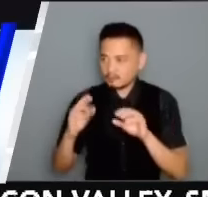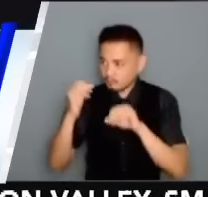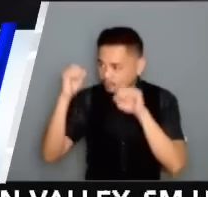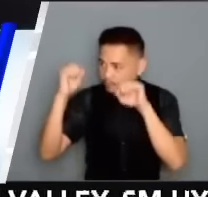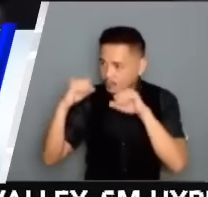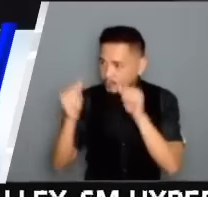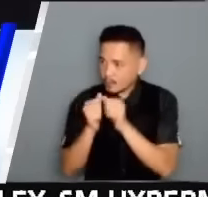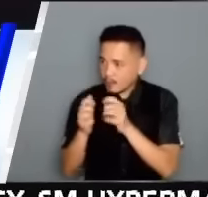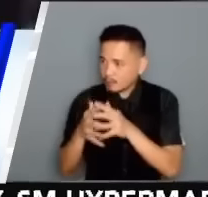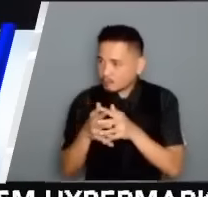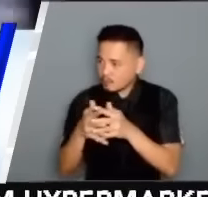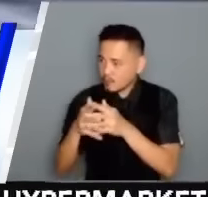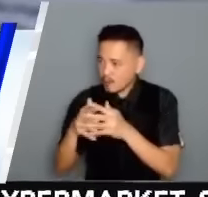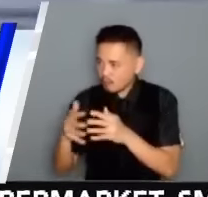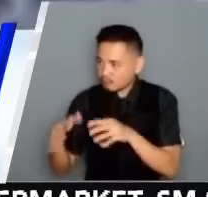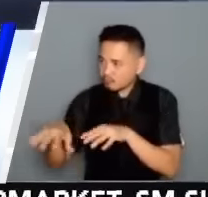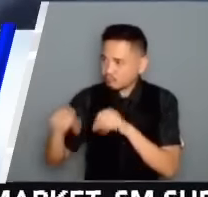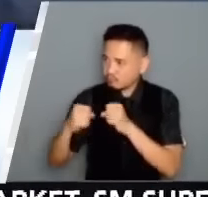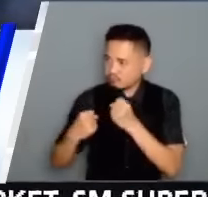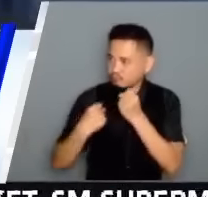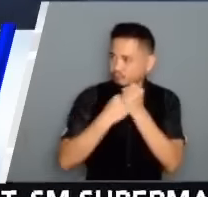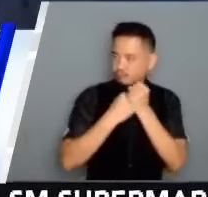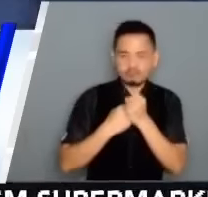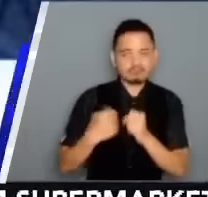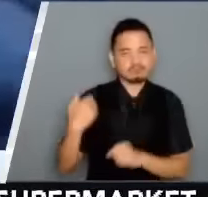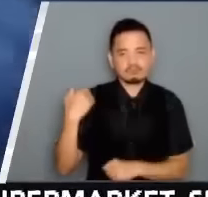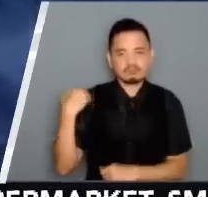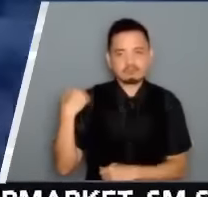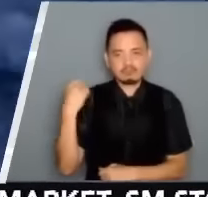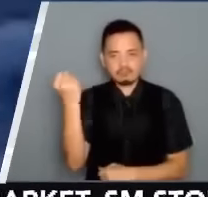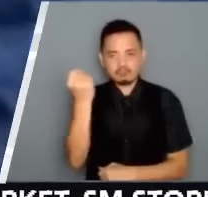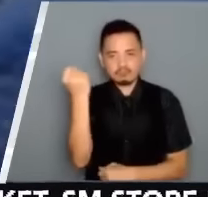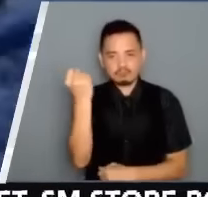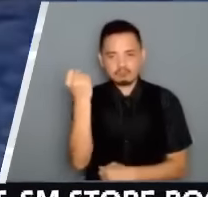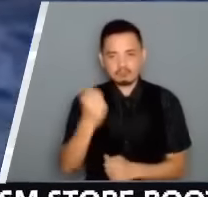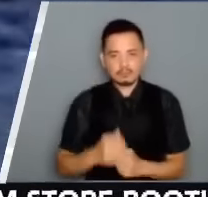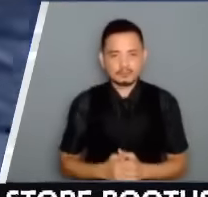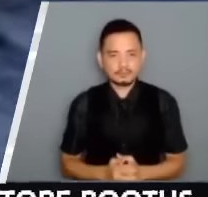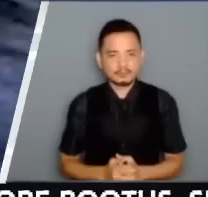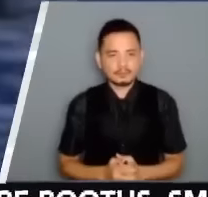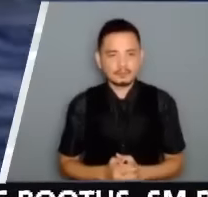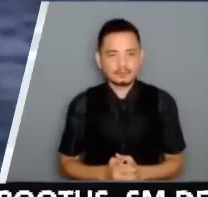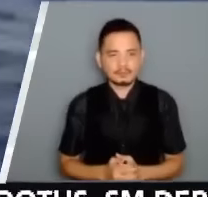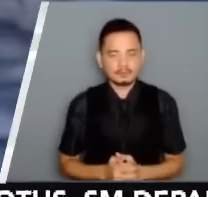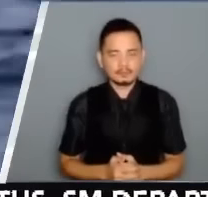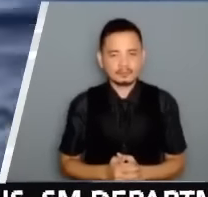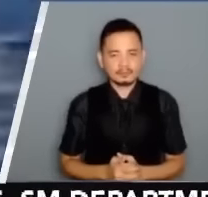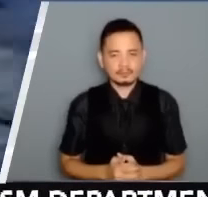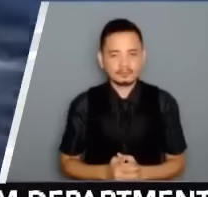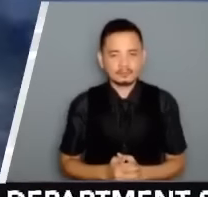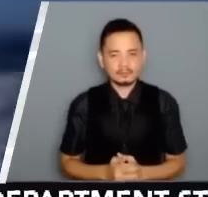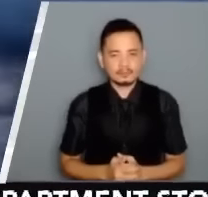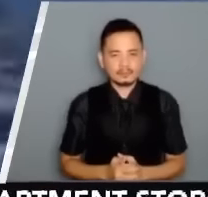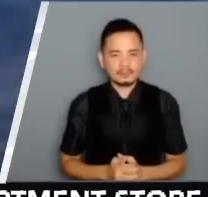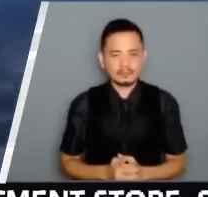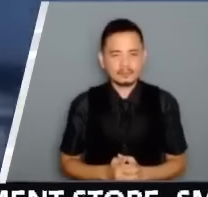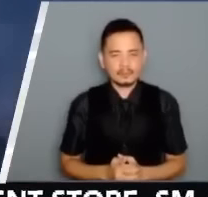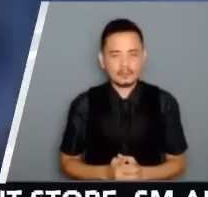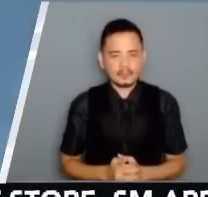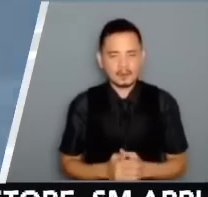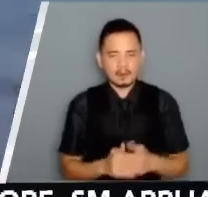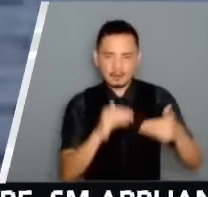Amerika at Pilipinas ayon sa isang analyst. Wala pa doon yung mga elemento na hinahanap natin para ma-trigger yung Mutual Defense